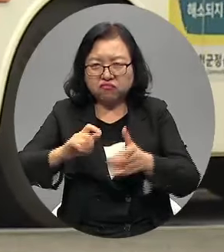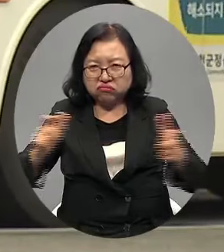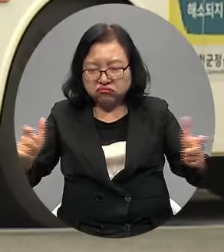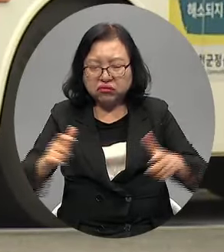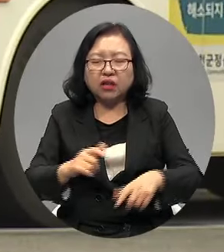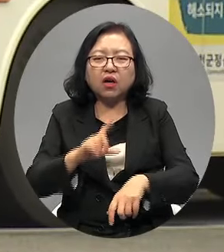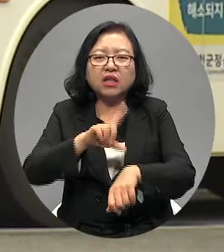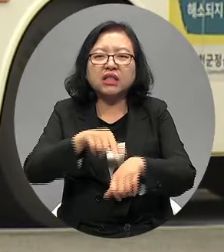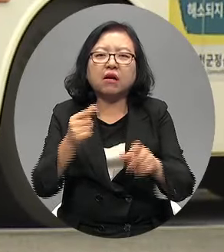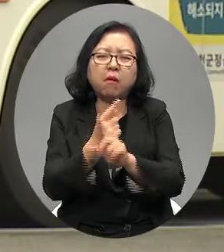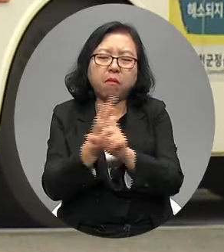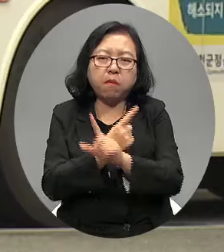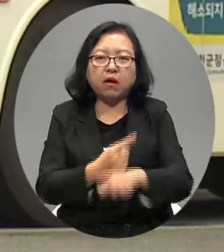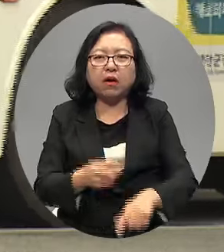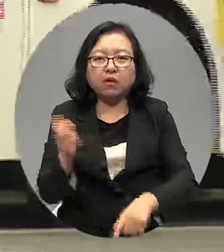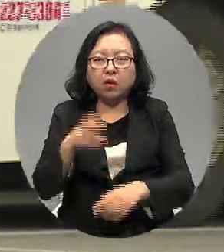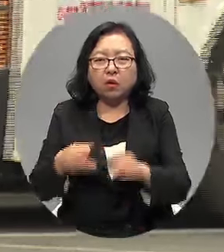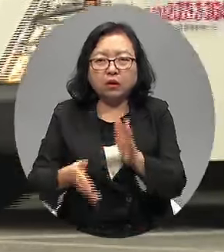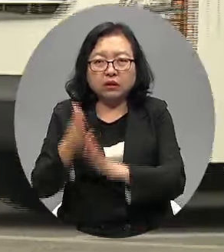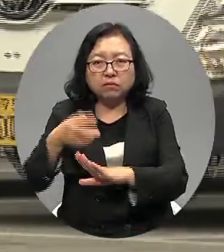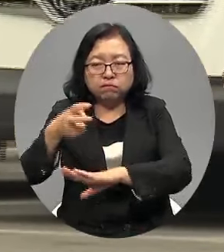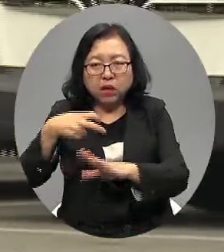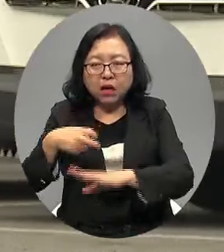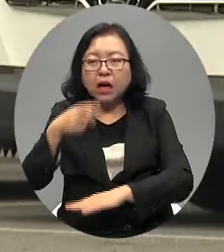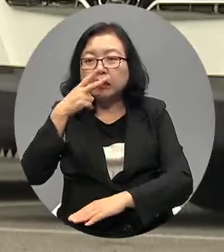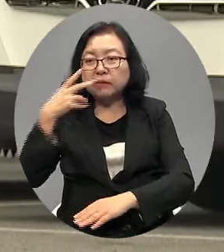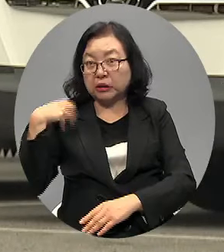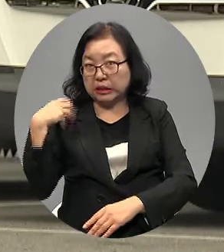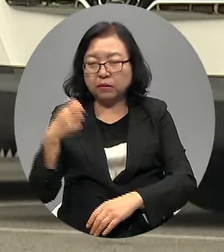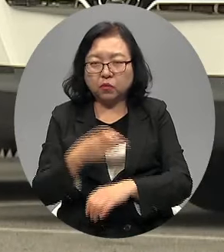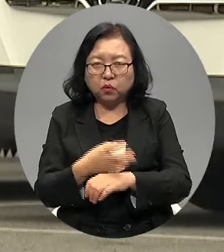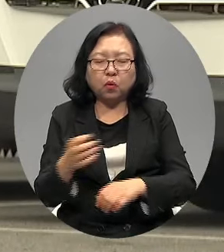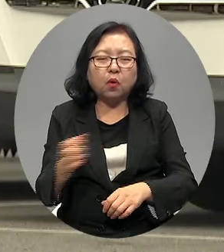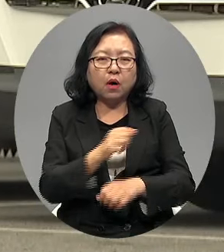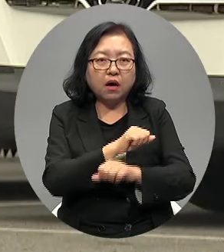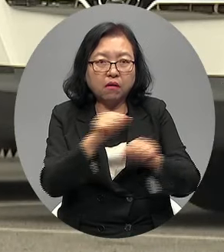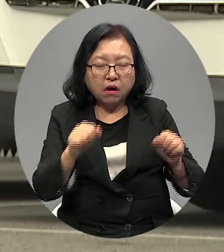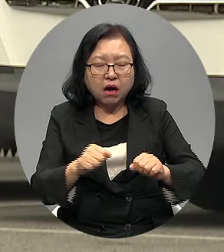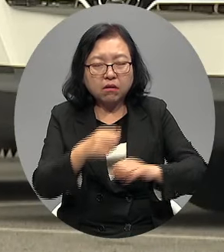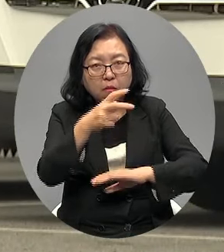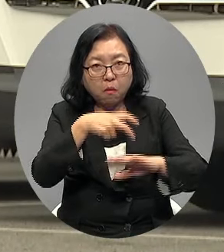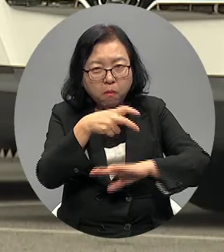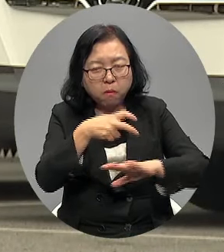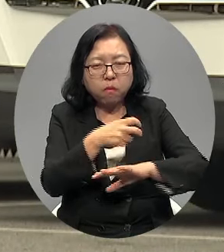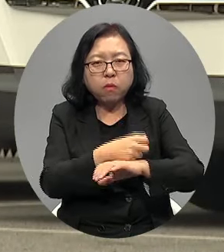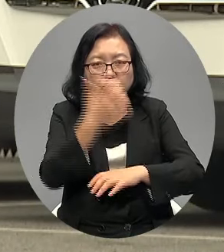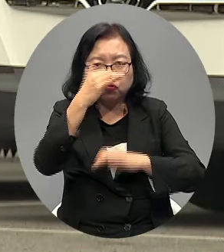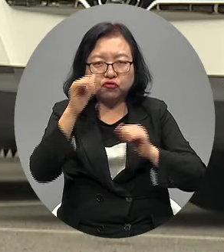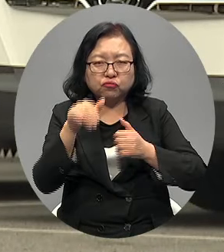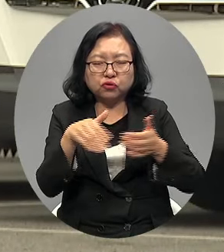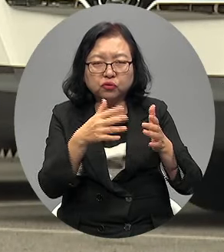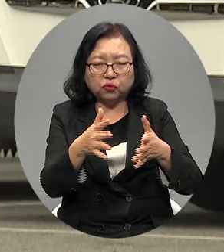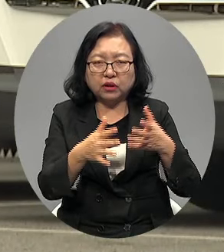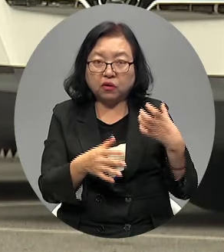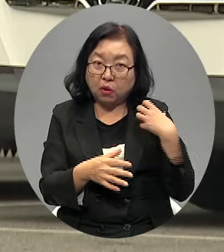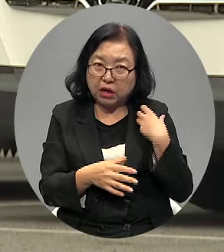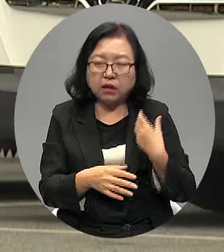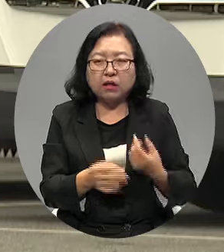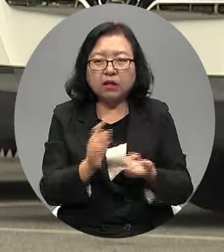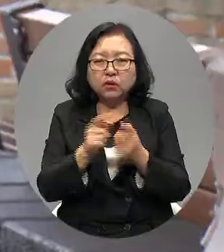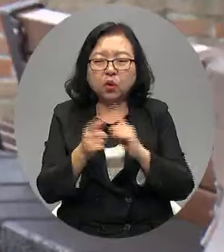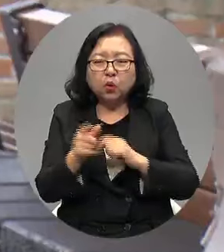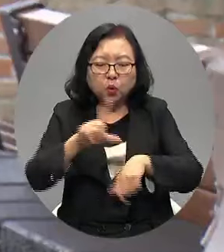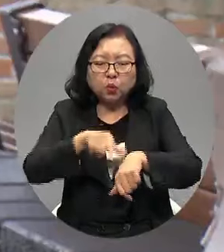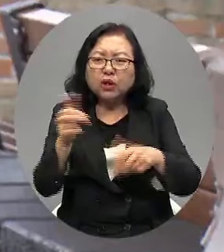거기에 시내버스는 음성군이 관리하고 광역시외버스는 충청북도가 관리하면서 서로 배차 간격을 조율하지 못하고